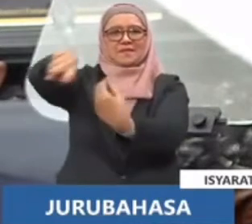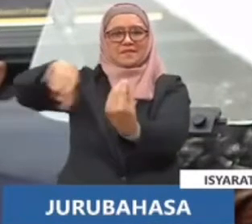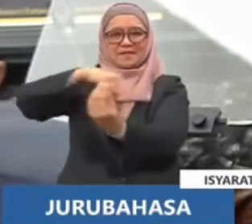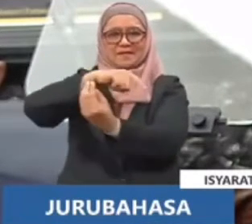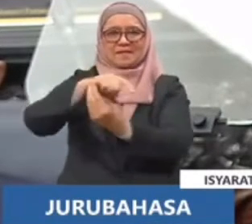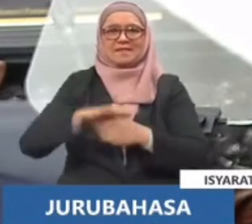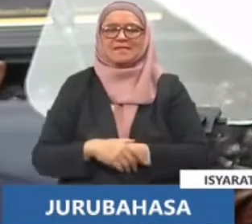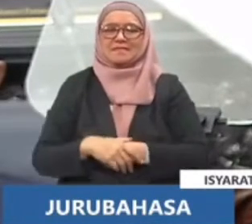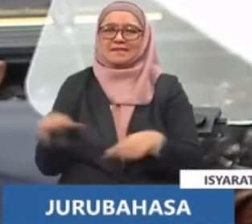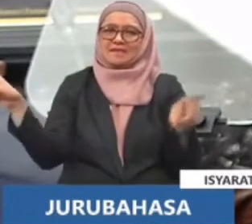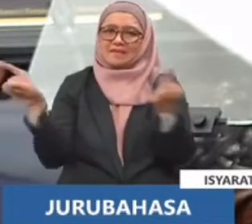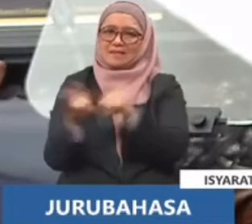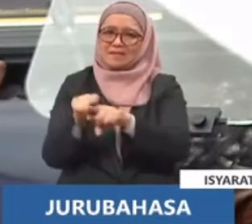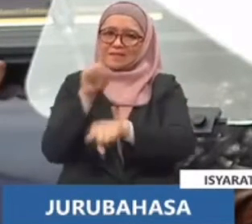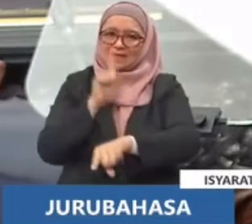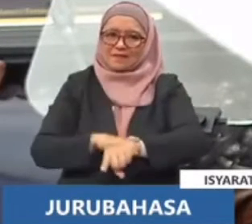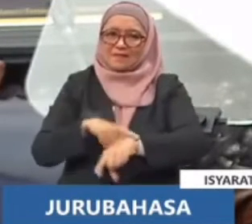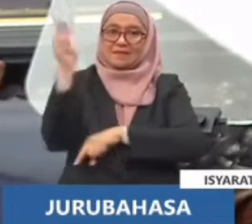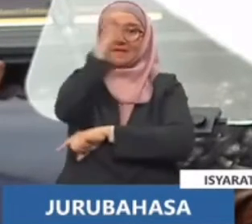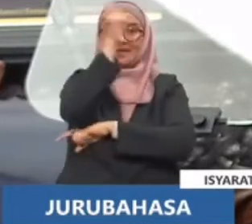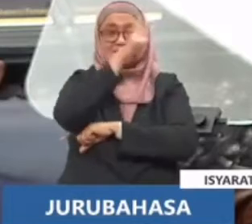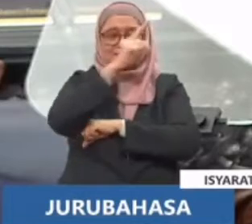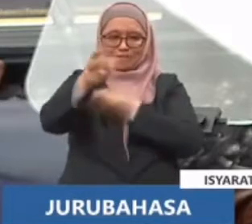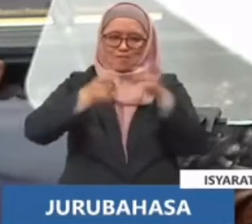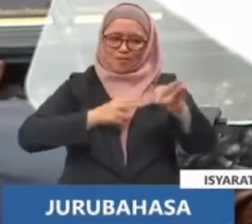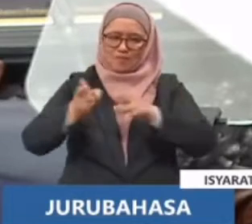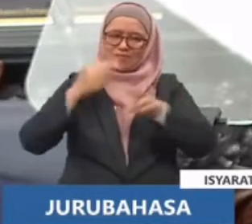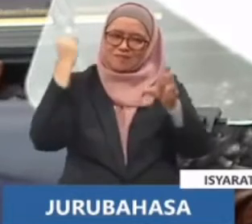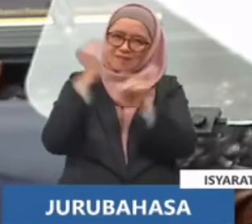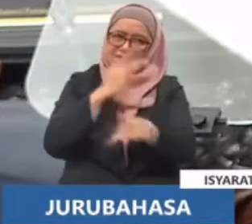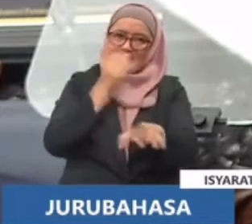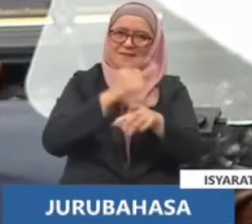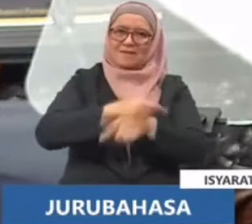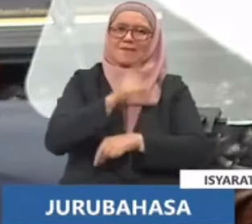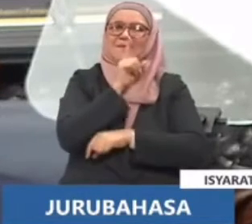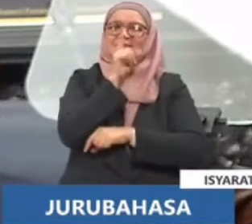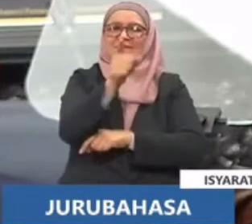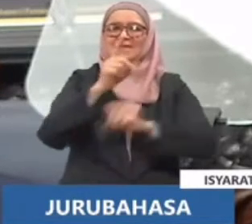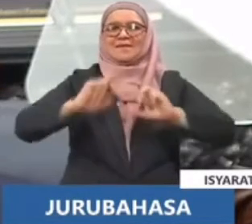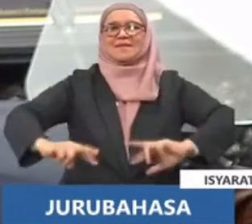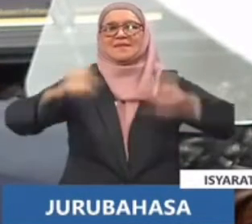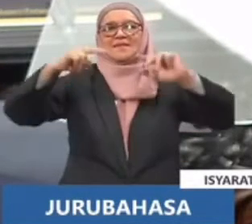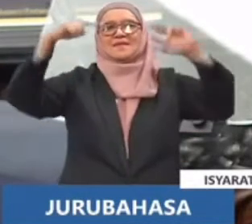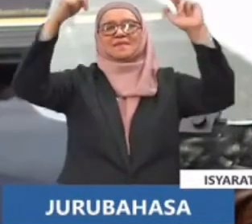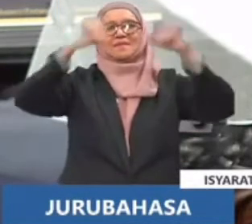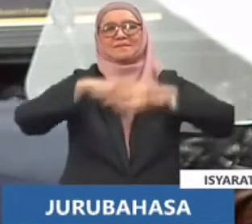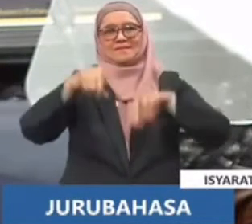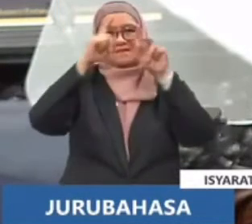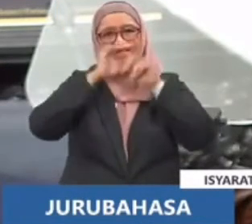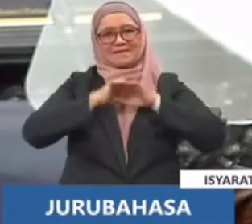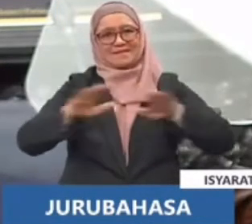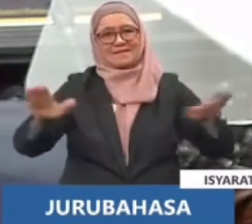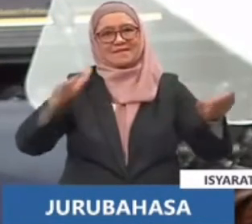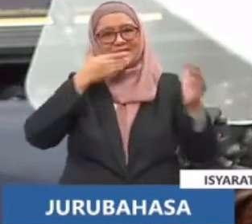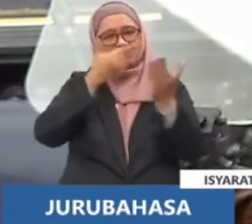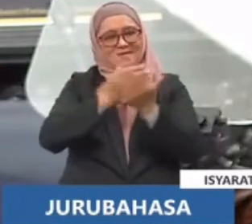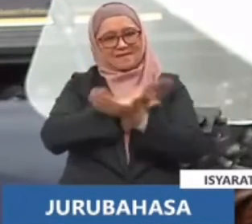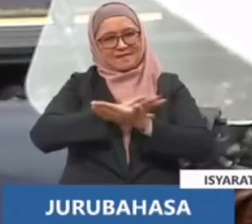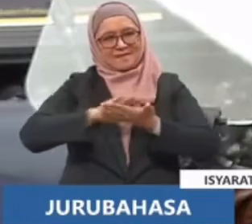sama Kerajaan akan berusaha bersungguh-sungguh untuk meningkatkan kesejahteraan rakyat dan